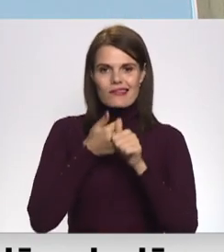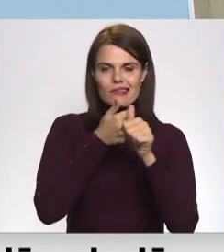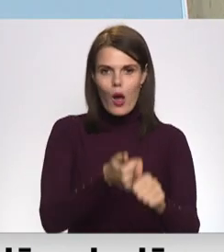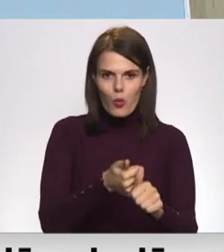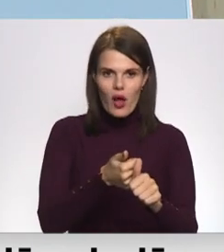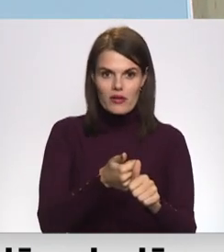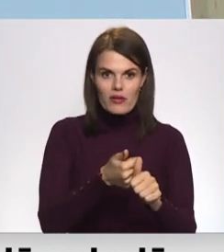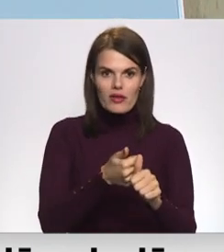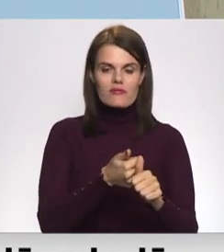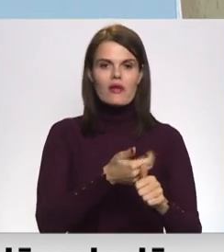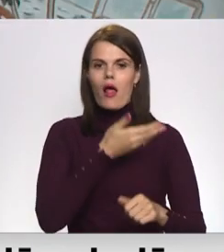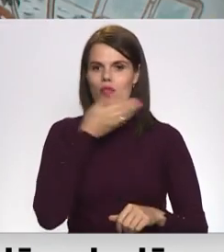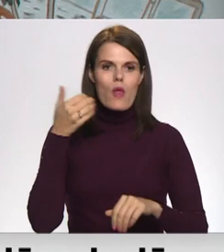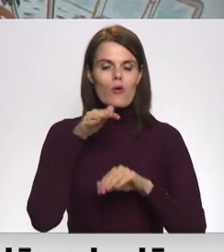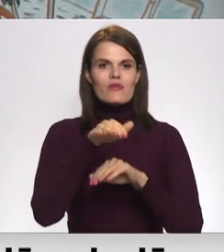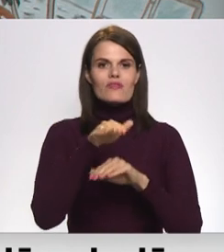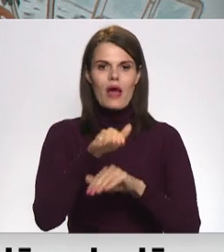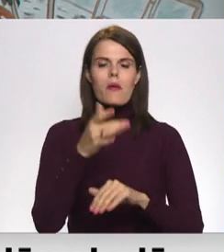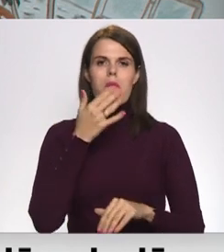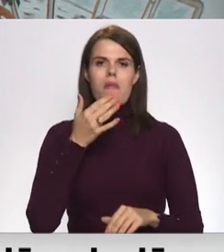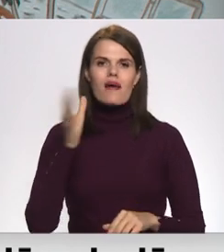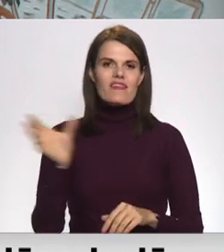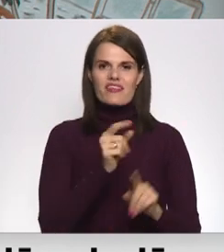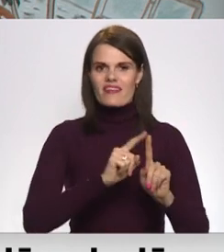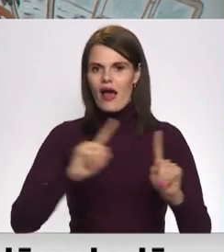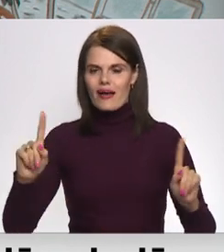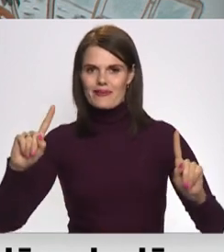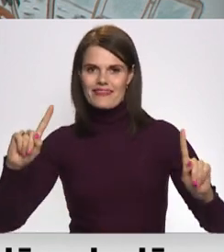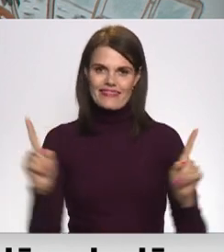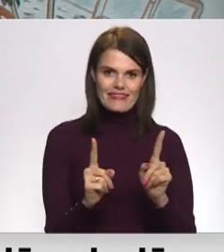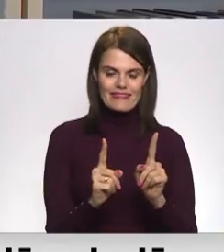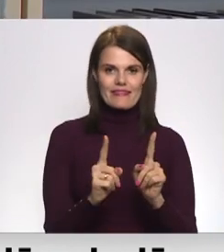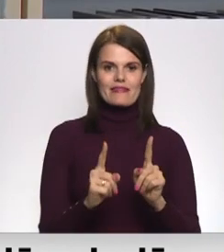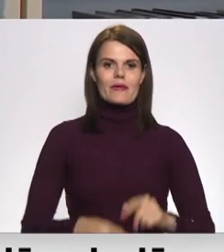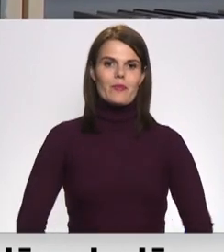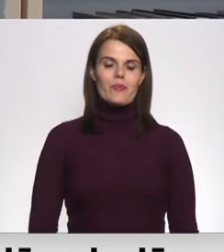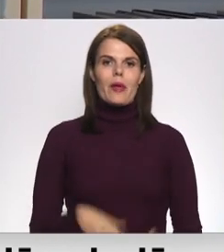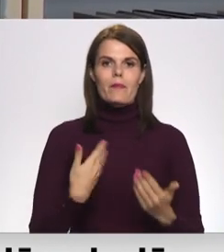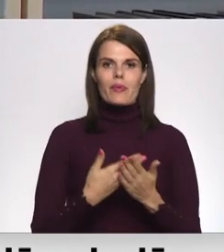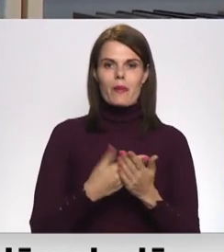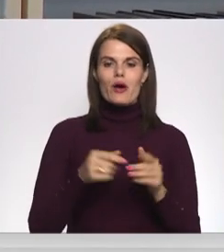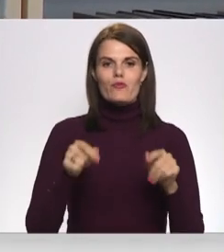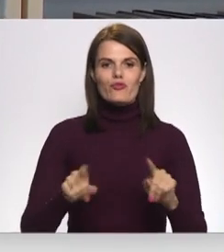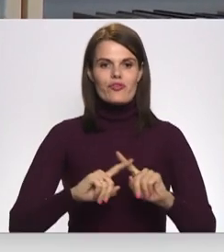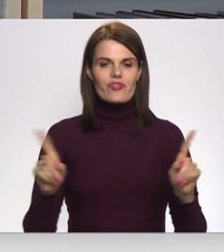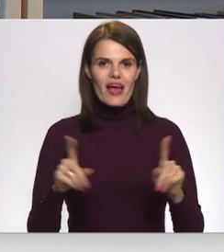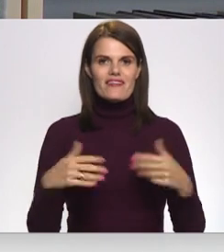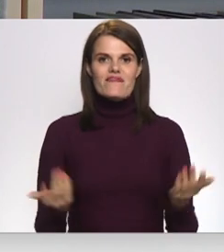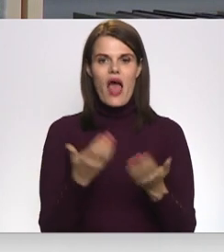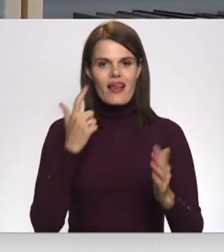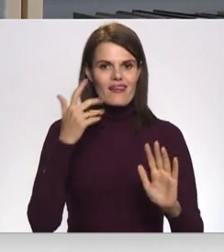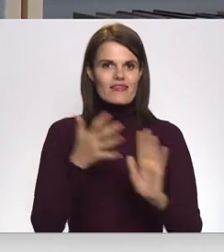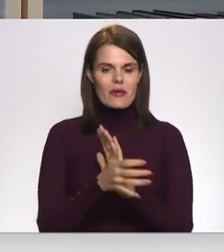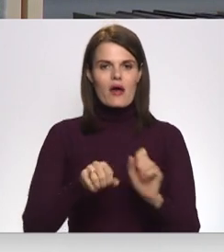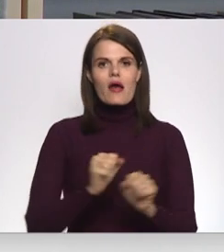gaitai. Nav saglabāta pasaka visā tās garumā, teksts ir īsināts. Piemēram, šis teksts ir vieglāk saprotams